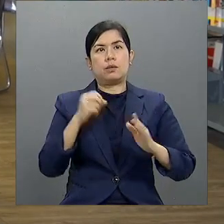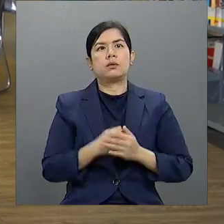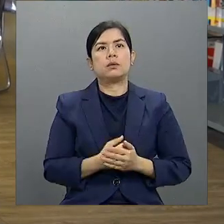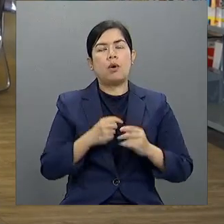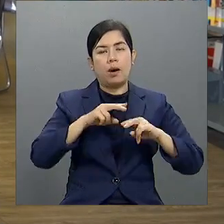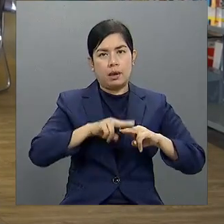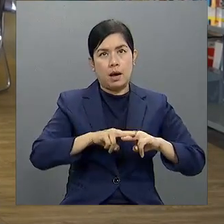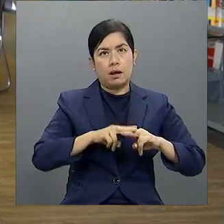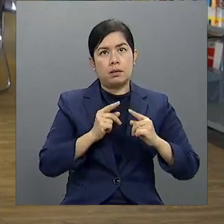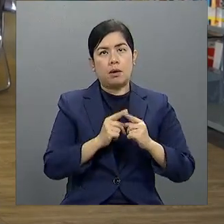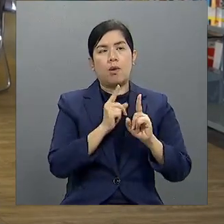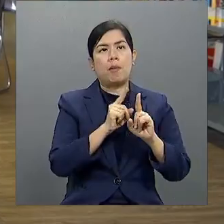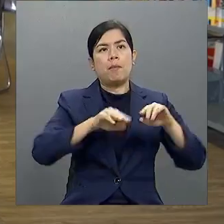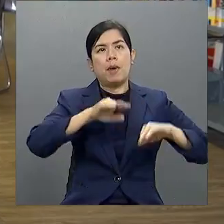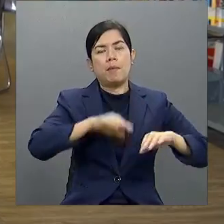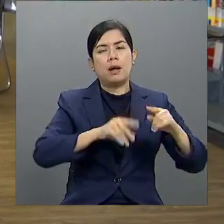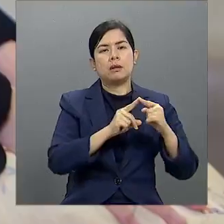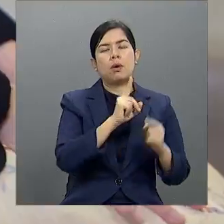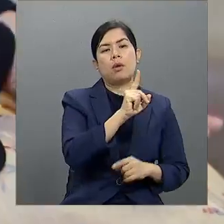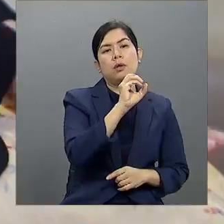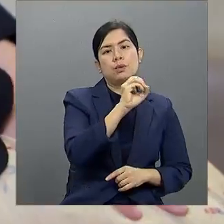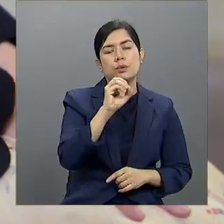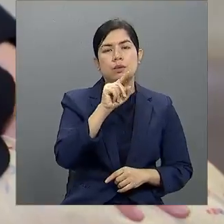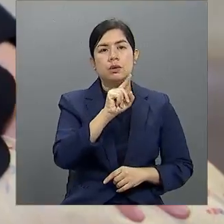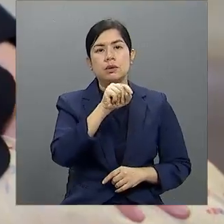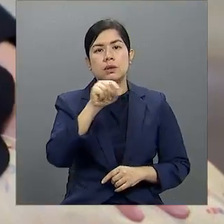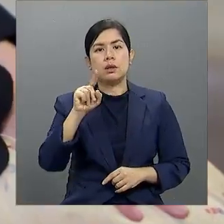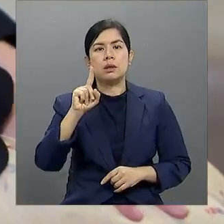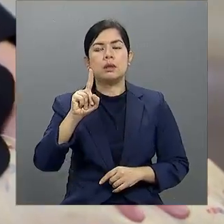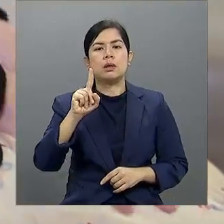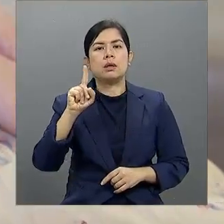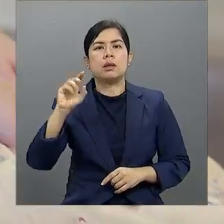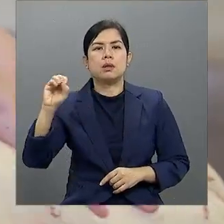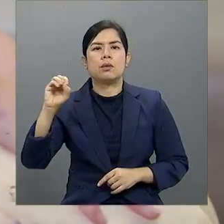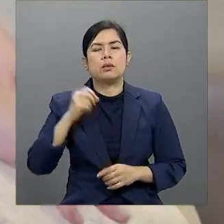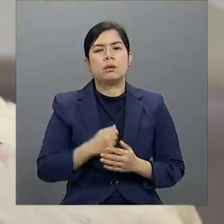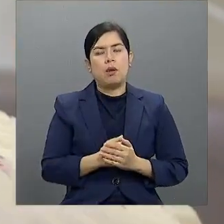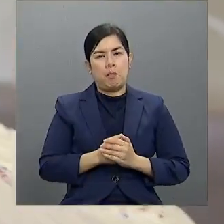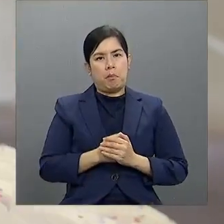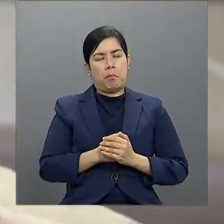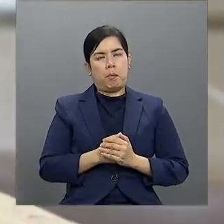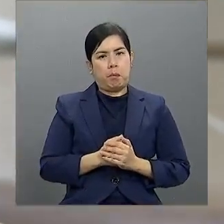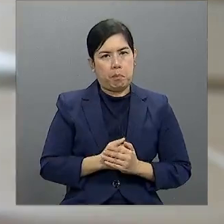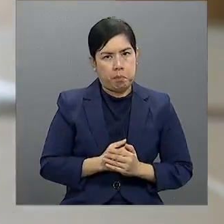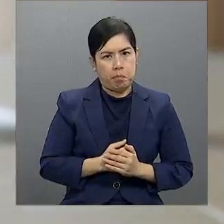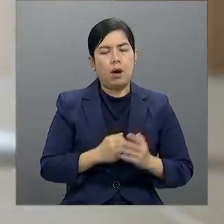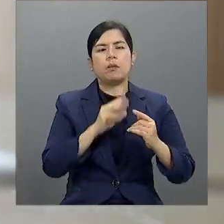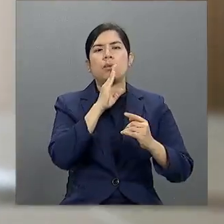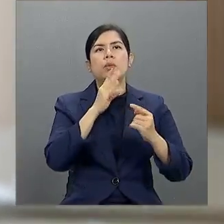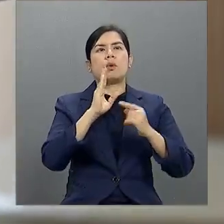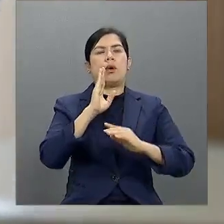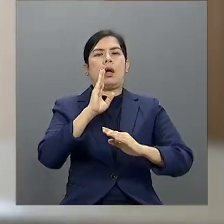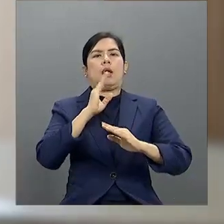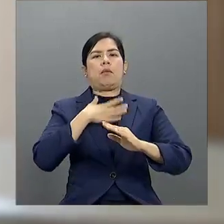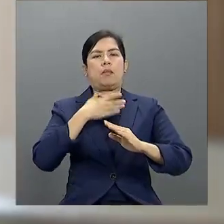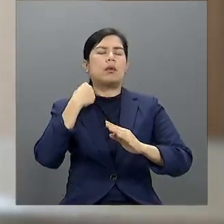100ถึง110องศานะคะ ไม่ตั้งเกินไปไม่ชันเกินไปแล้วก็ไม่เอ็นเกินไป ถ้าเอ็นเกินไปเนี่ยมีโอกาสเกิดทำให้คอเราเนี่